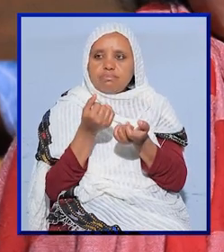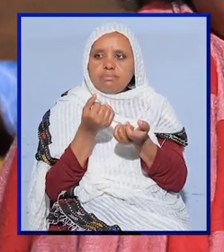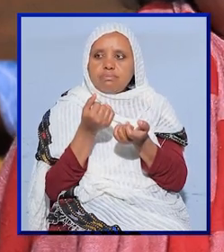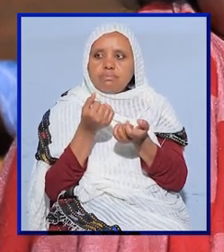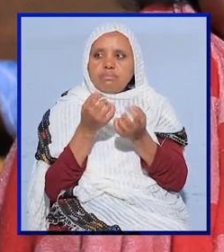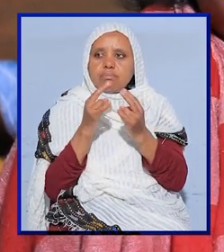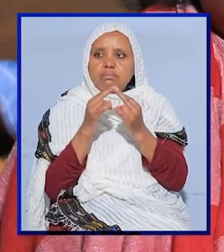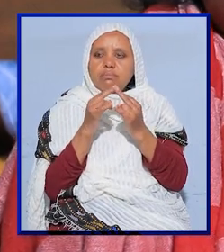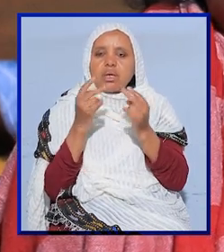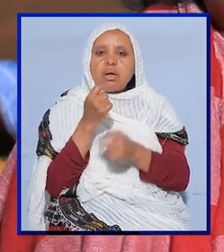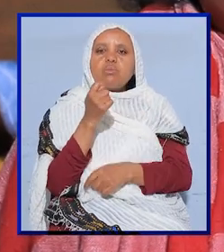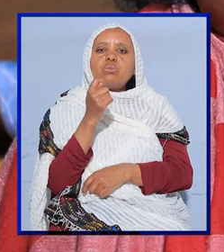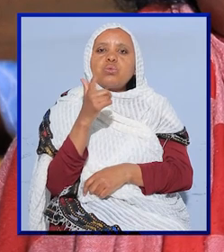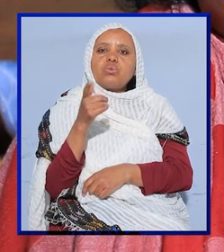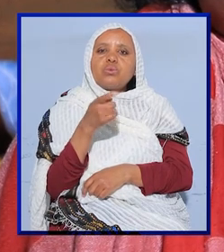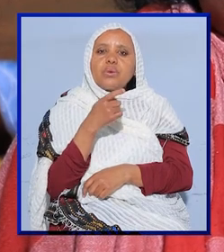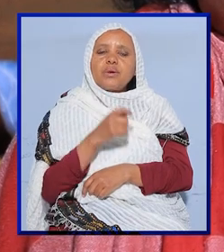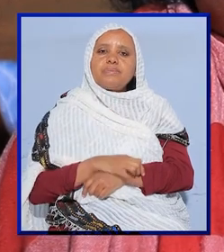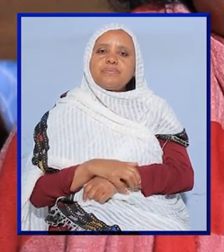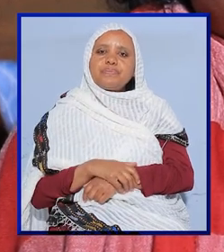አልወስደውም፣ በጣም ውድ ሆነ። ተውኩት።